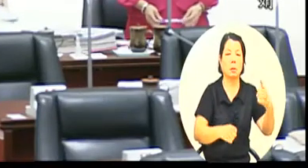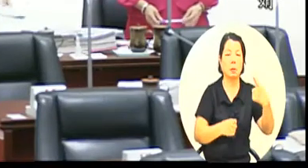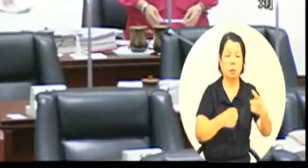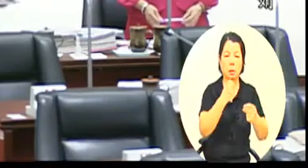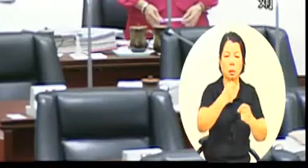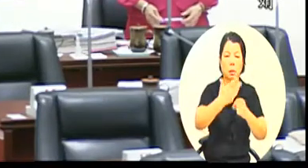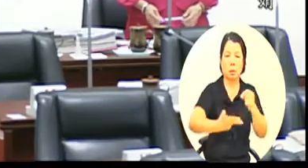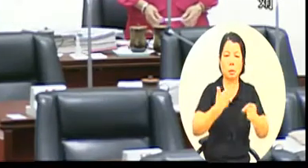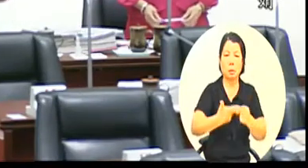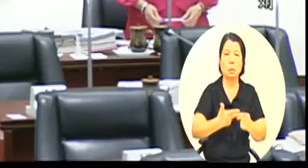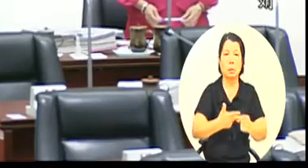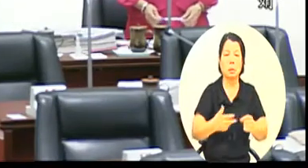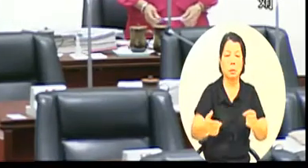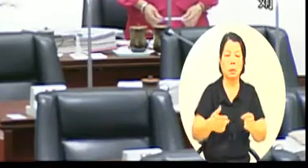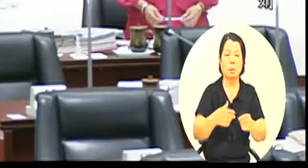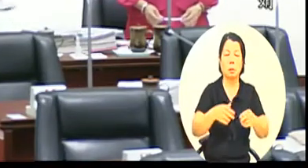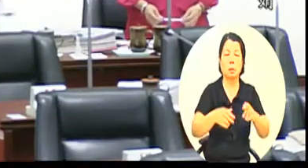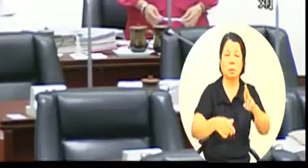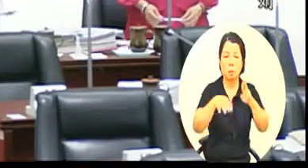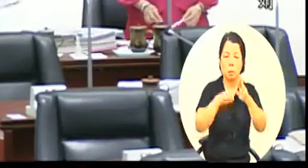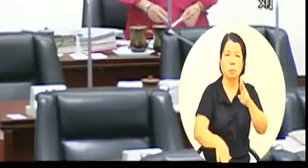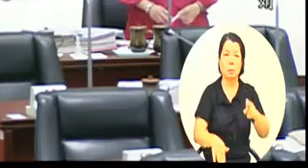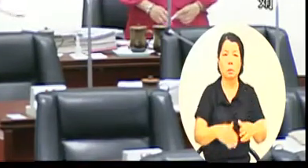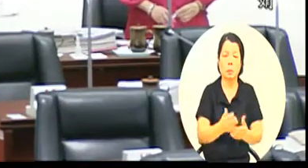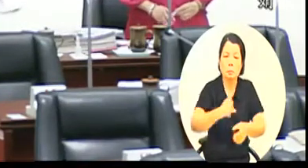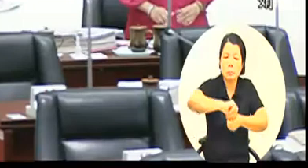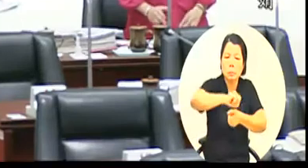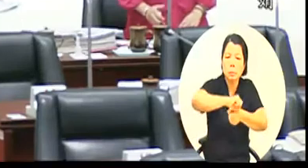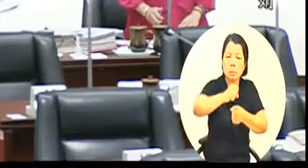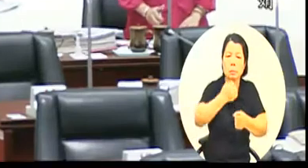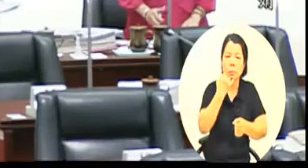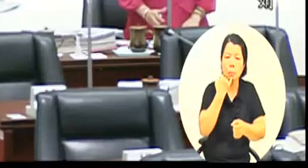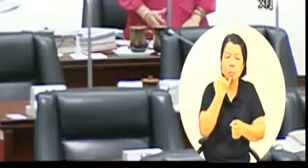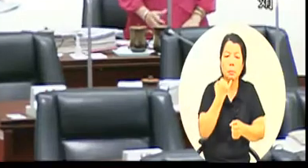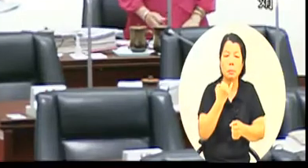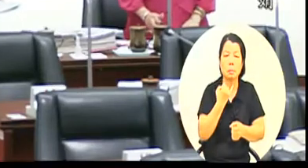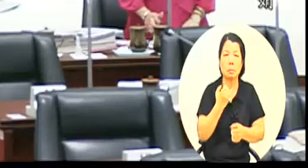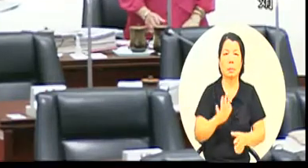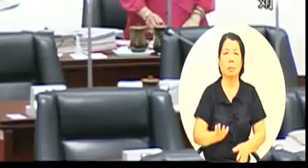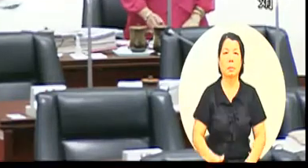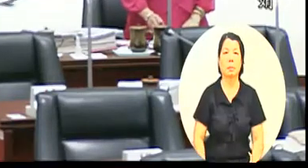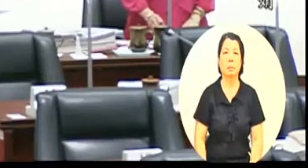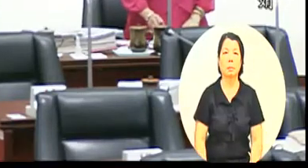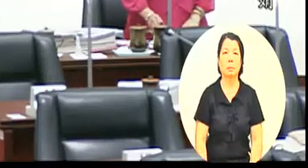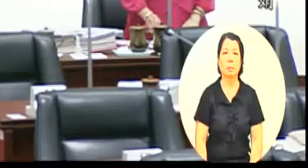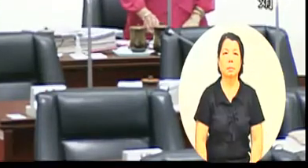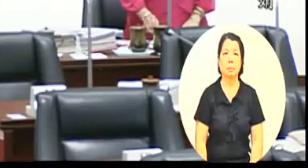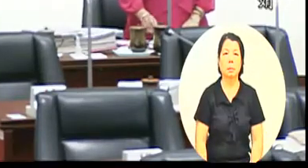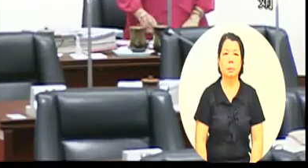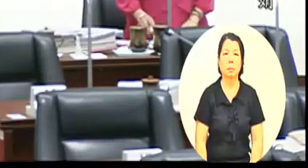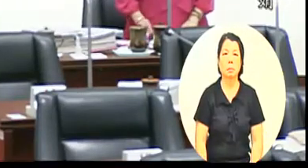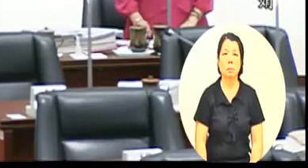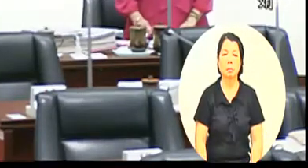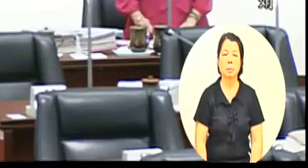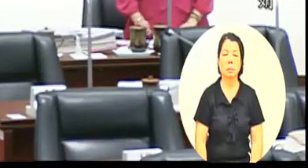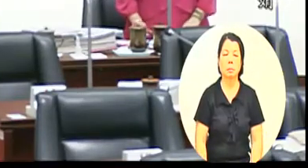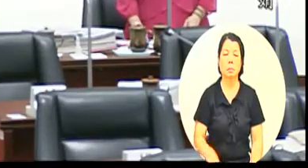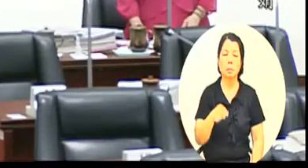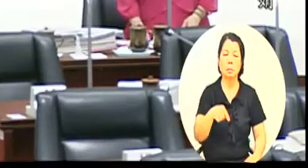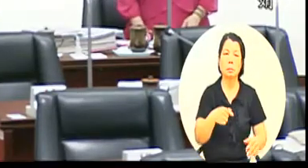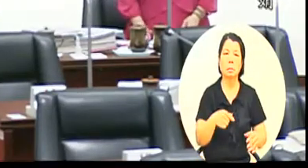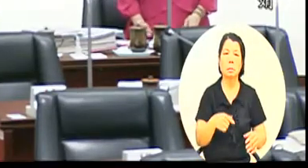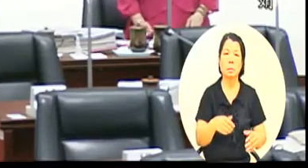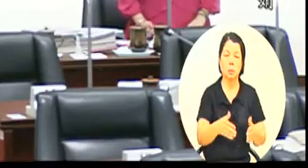觉得说我也不晓得这是不是有可以再增加的一个空间。好，否则的话，因为我们现在所颁定的